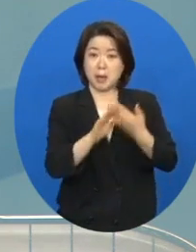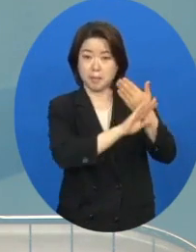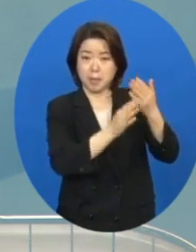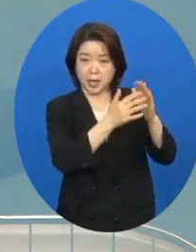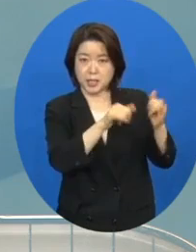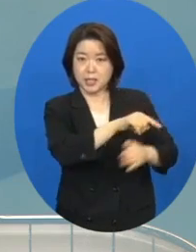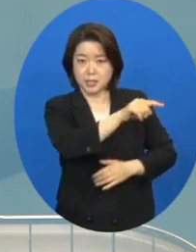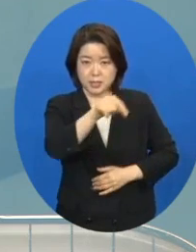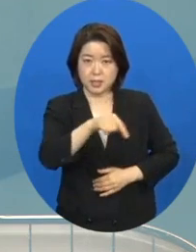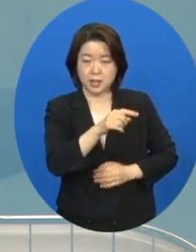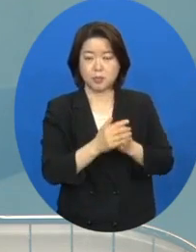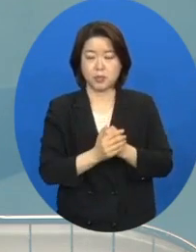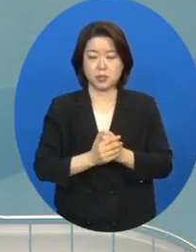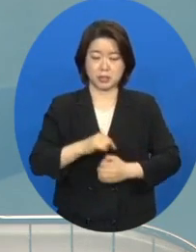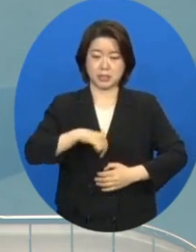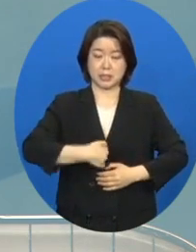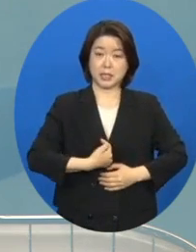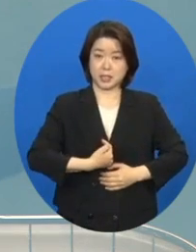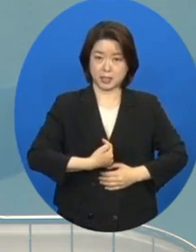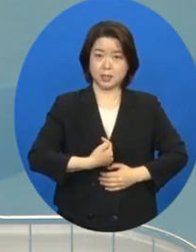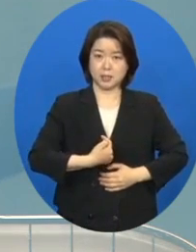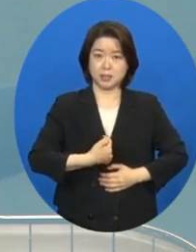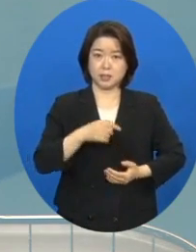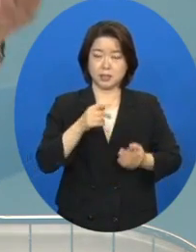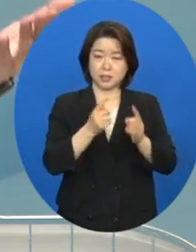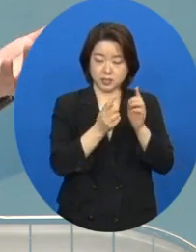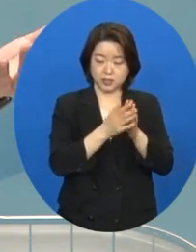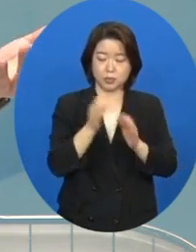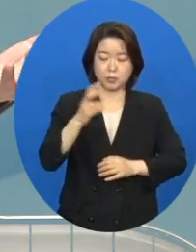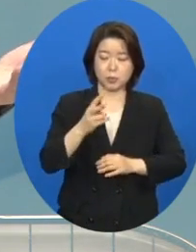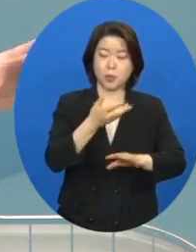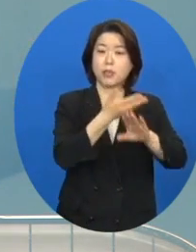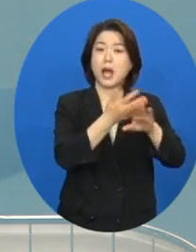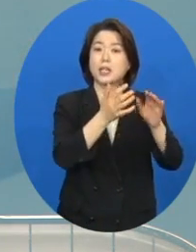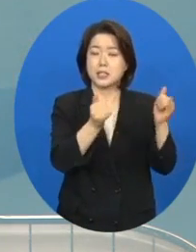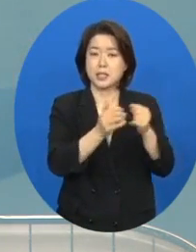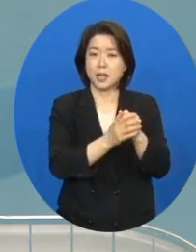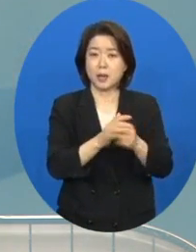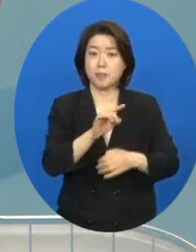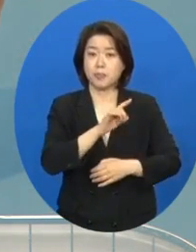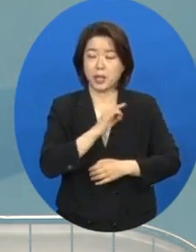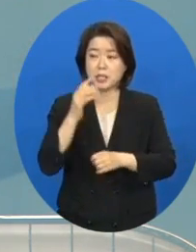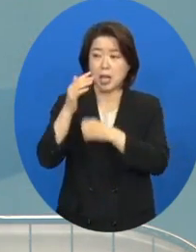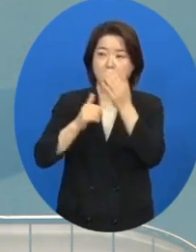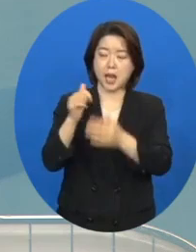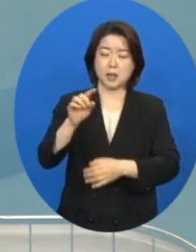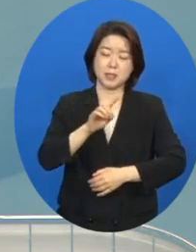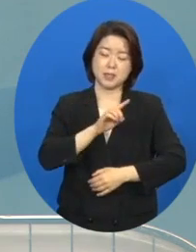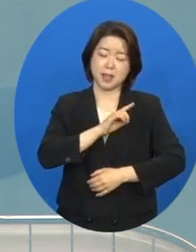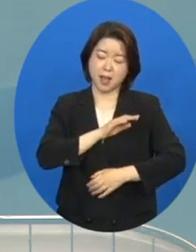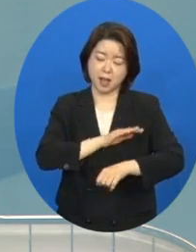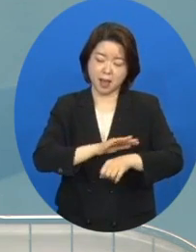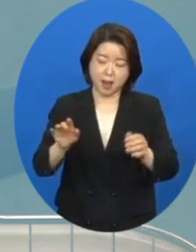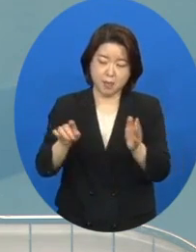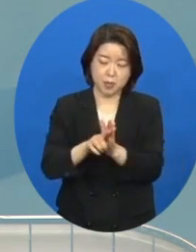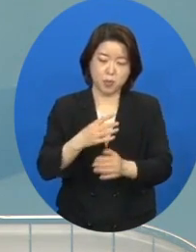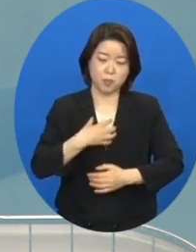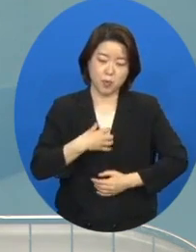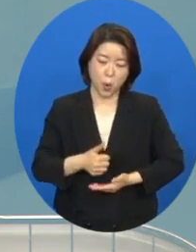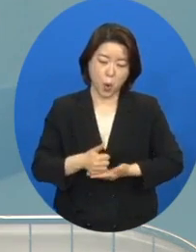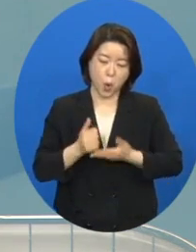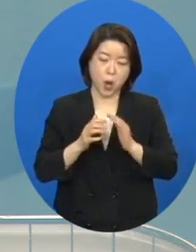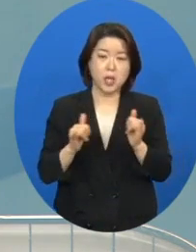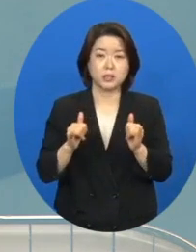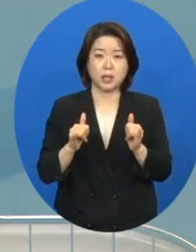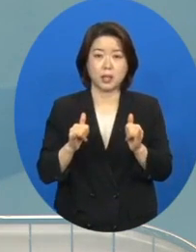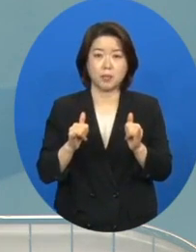바리새인들은 스스로도 그랬고 또 다른 사람들도 가장 하나님을 잘 믿고 경건한 사람이라고